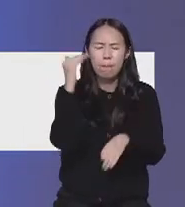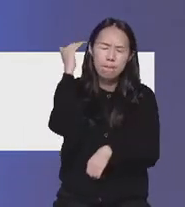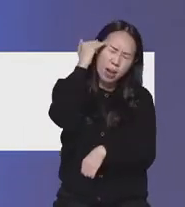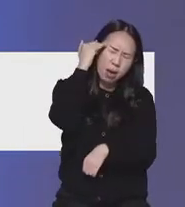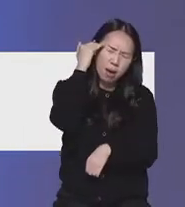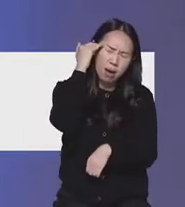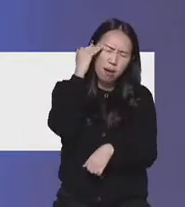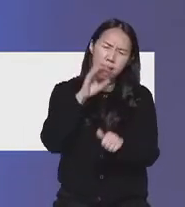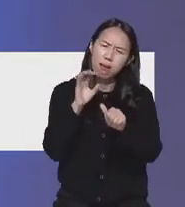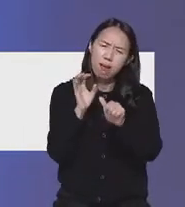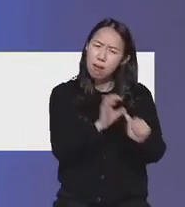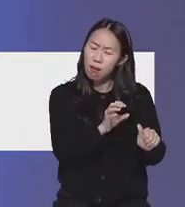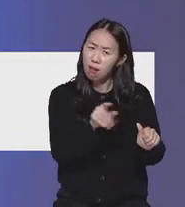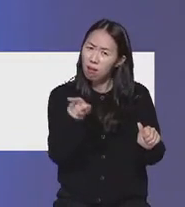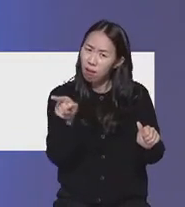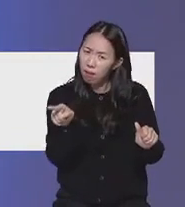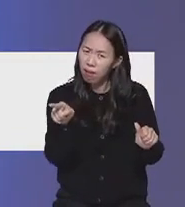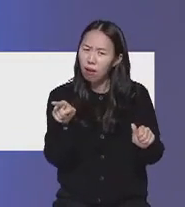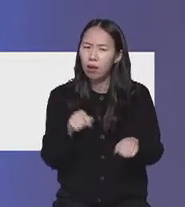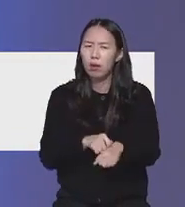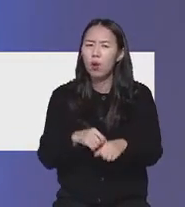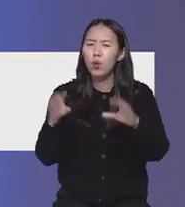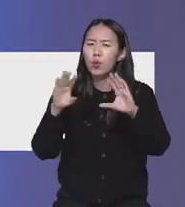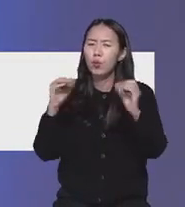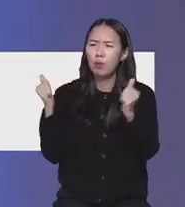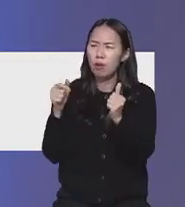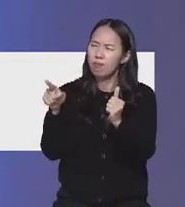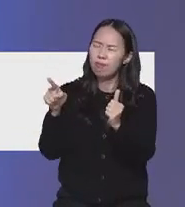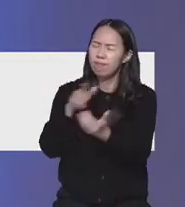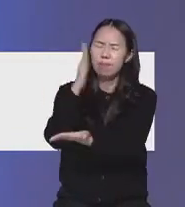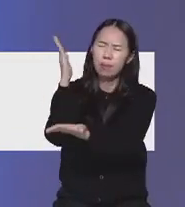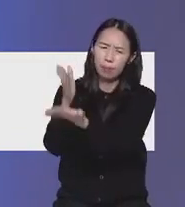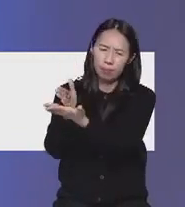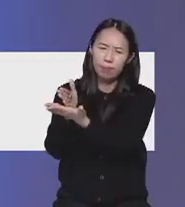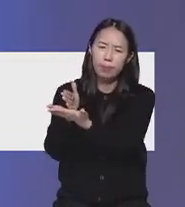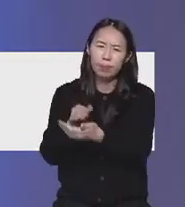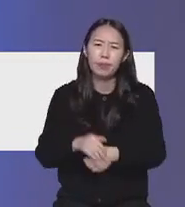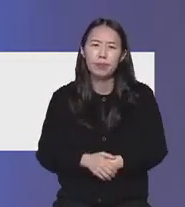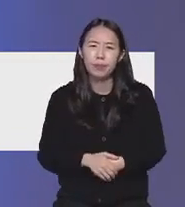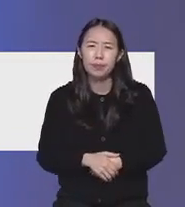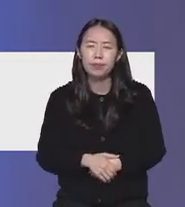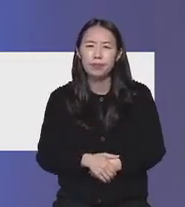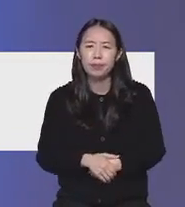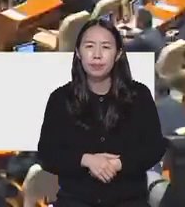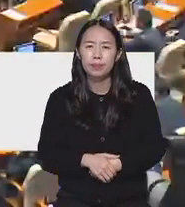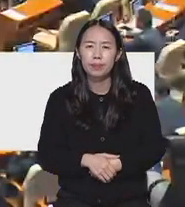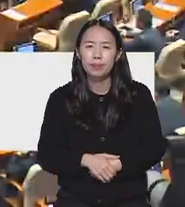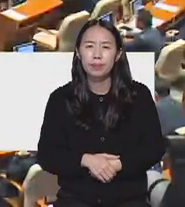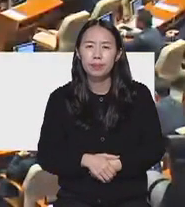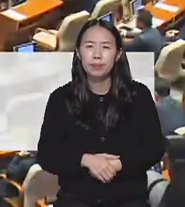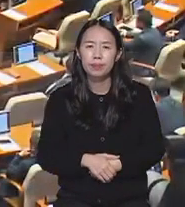경제의 발목을 잡는 이런 일은 국회에서 하지 말아야 된다고.